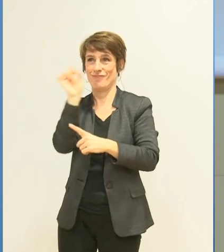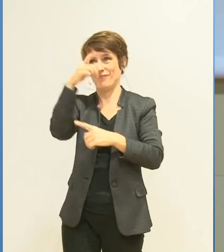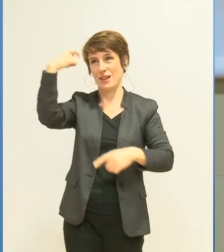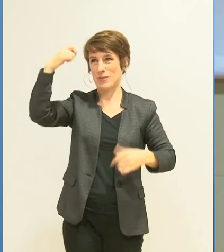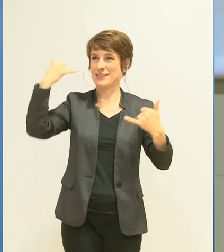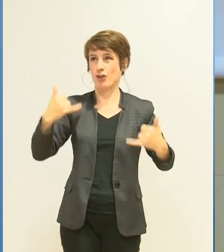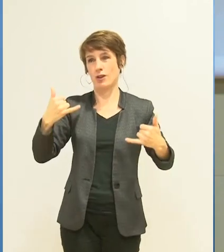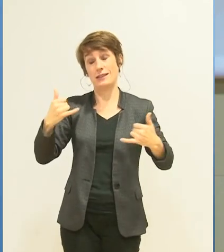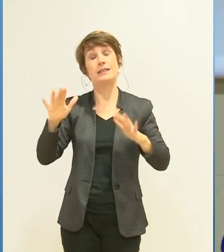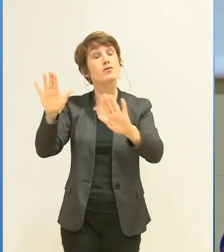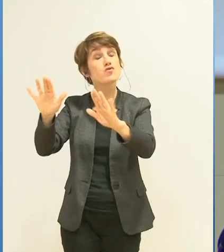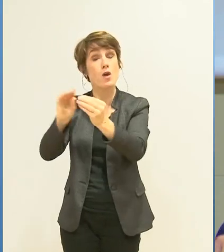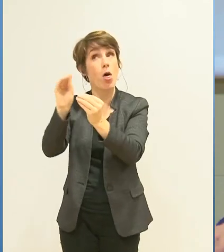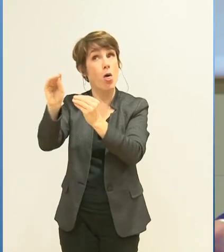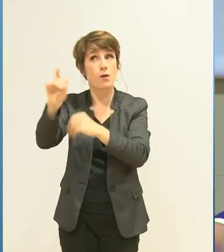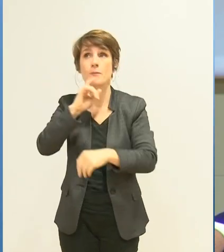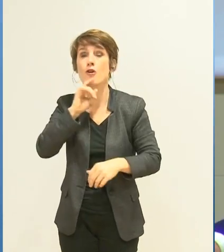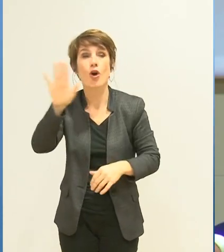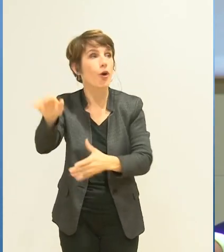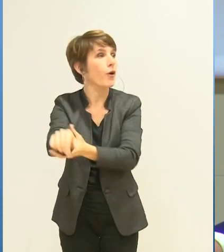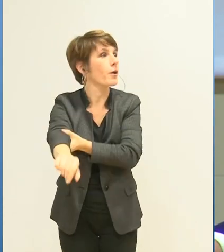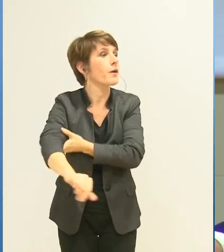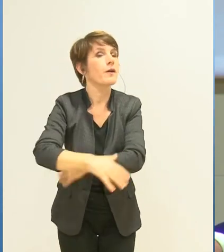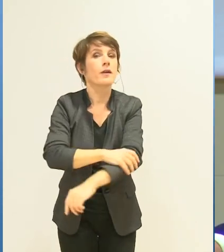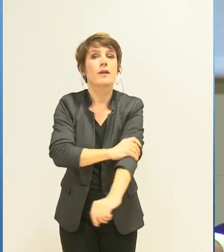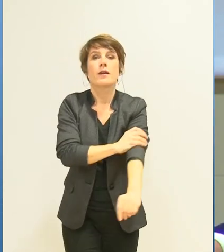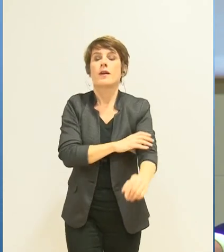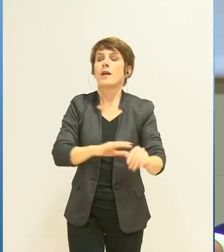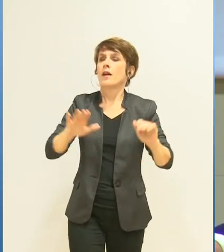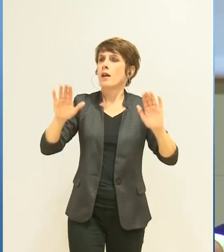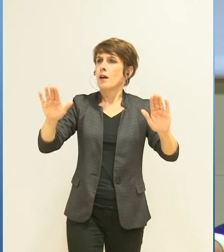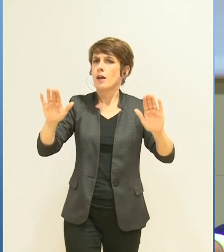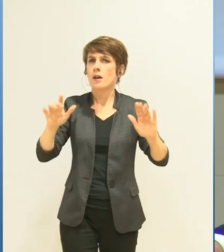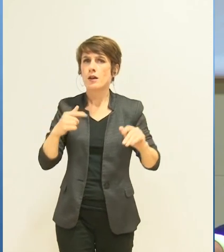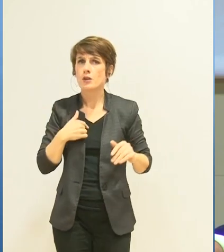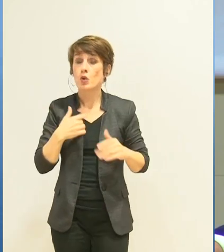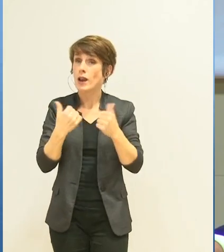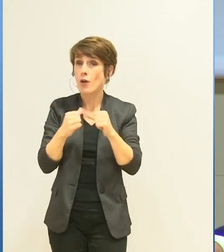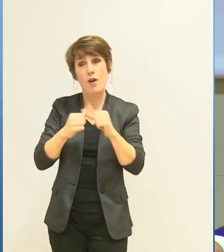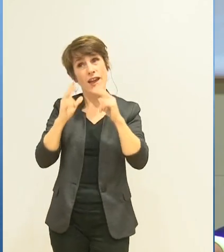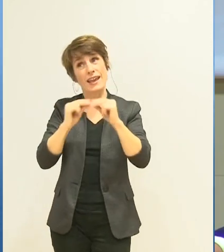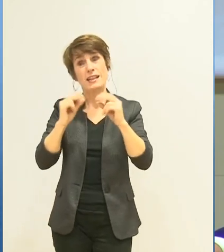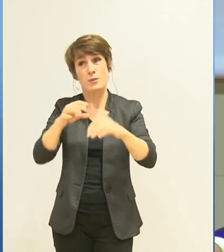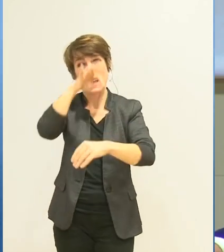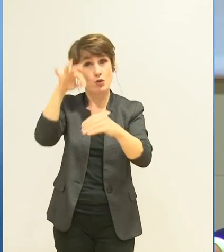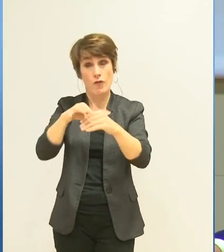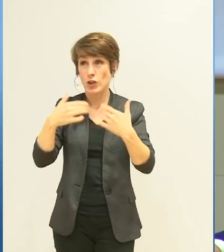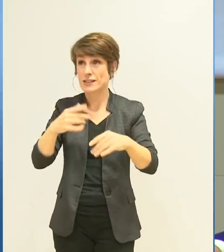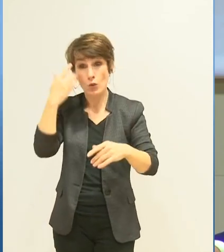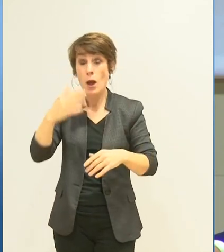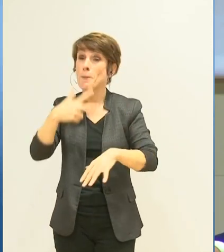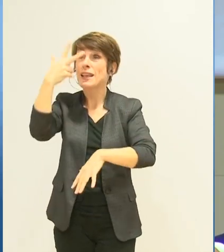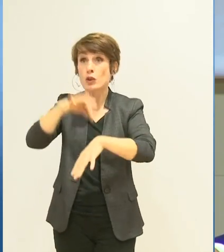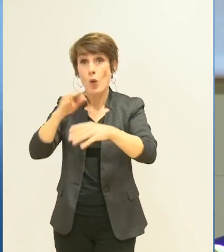rappelons s'il vous plaît que nous sommes là dans les explications de vote donc vous ne repartez pas dans des tunnels de trois minutes sinon je vous coupe le